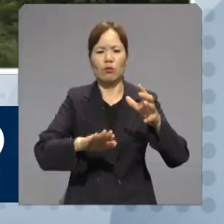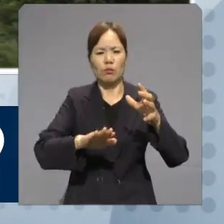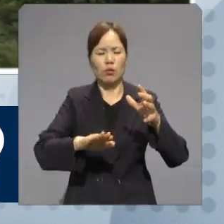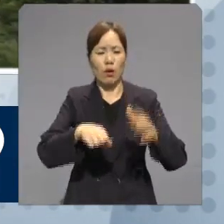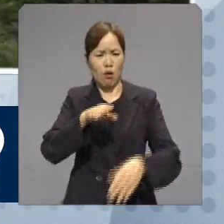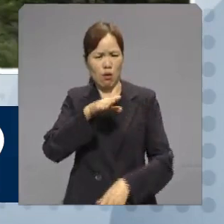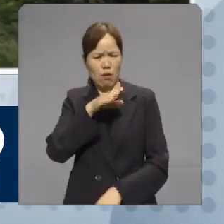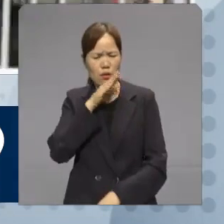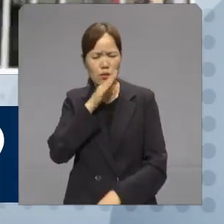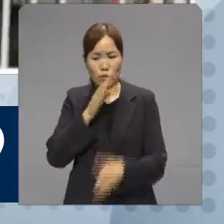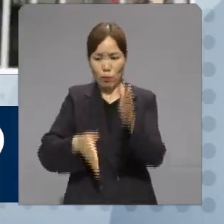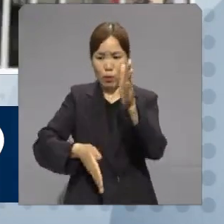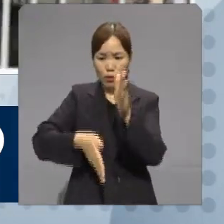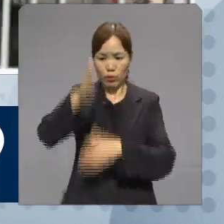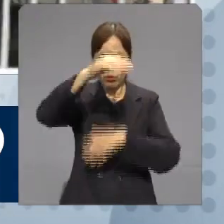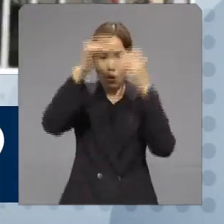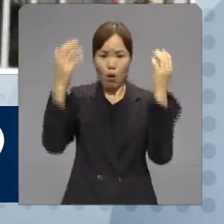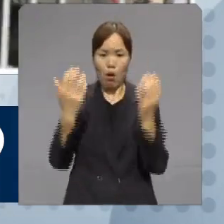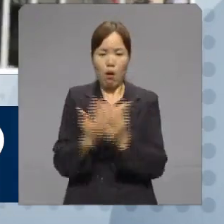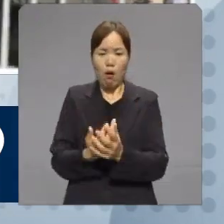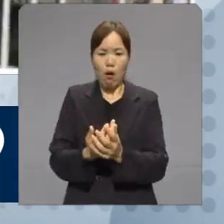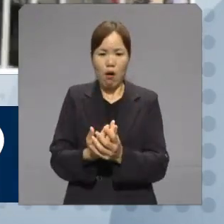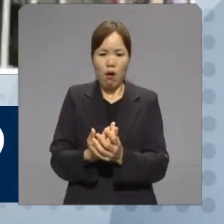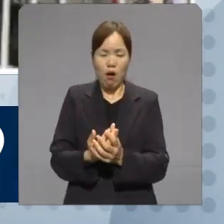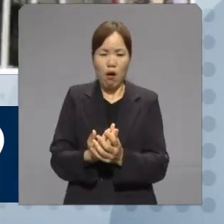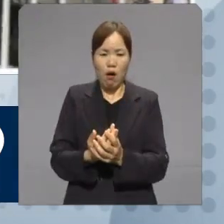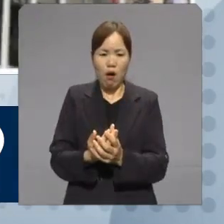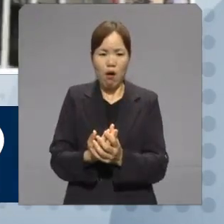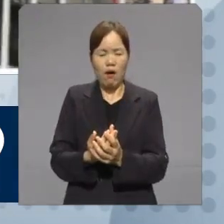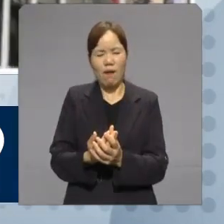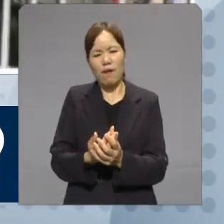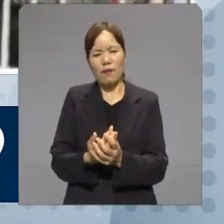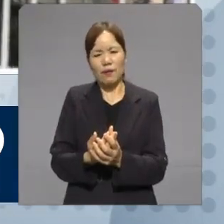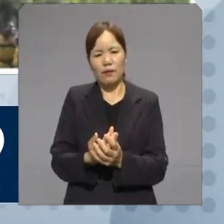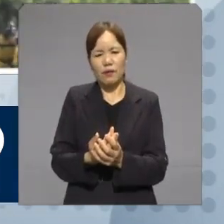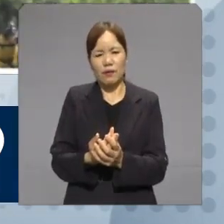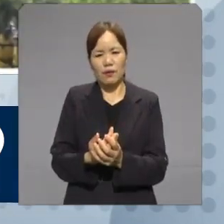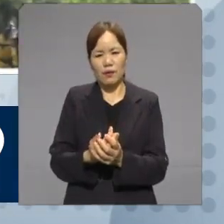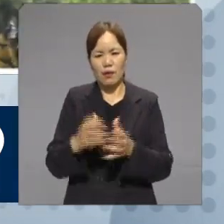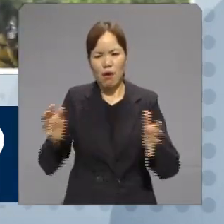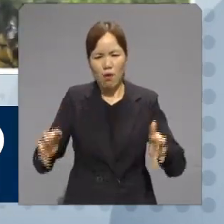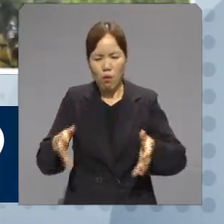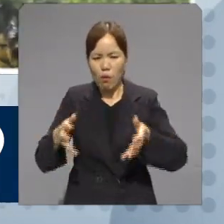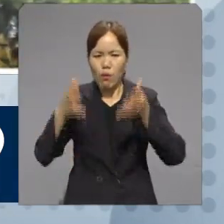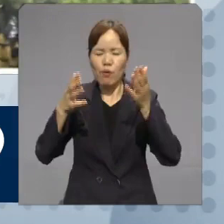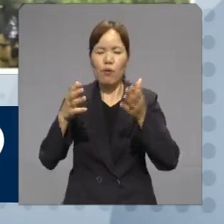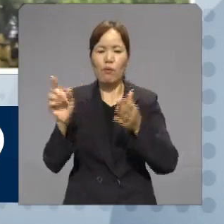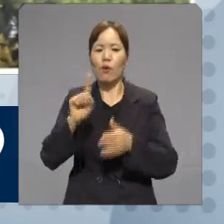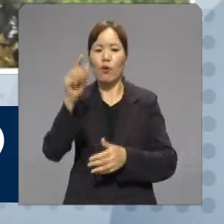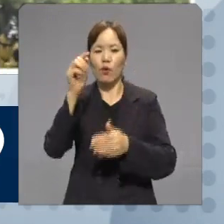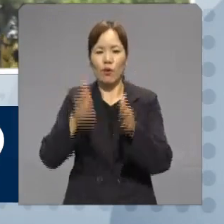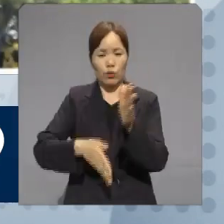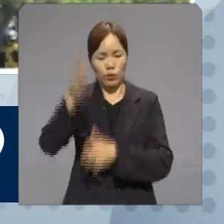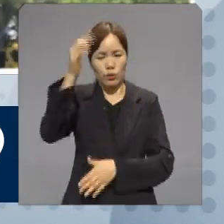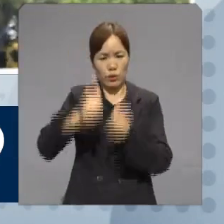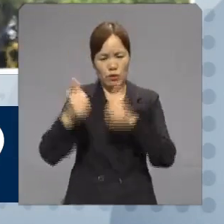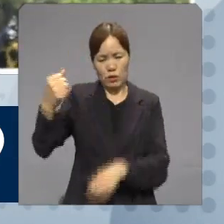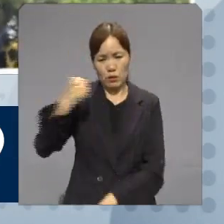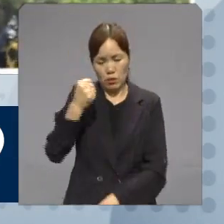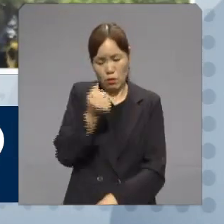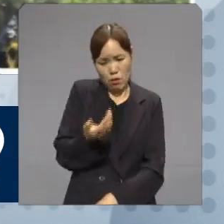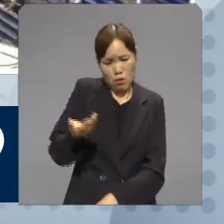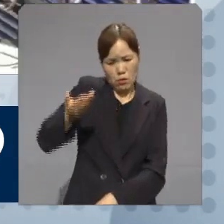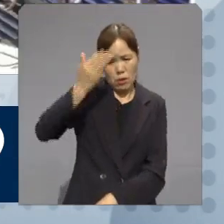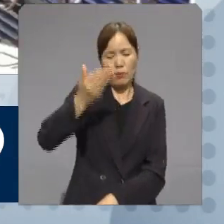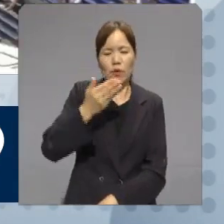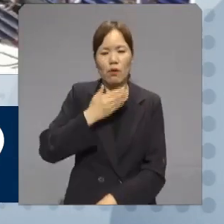정말 도심 전체가 들썩이는 가운데에 도심의 경쟁력이 어떻게 높게 나타나고 있는지를 볼 수가 있었습니다